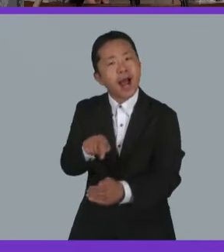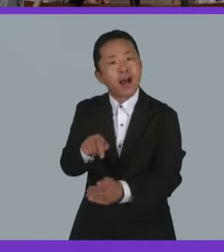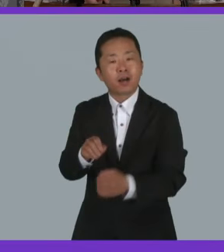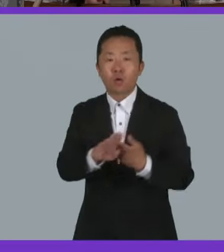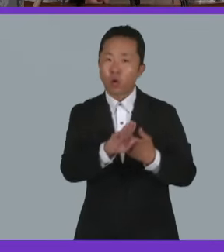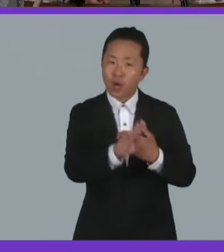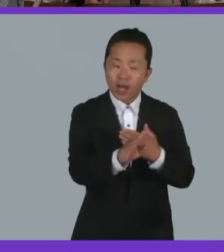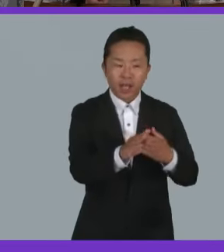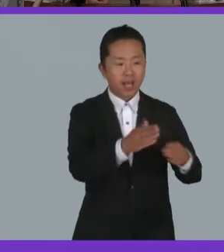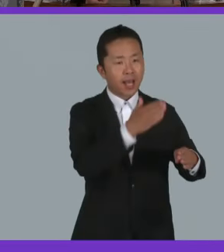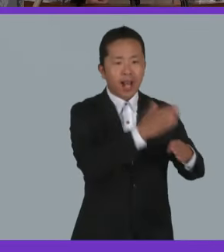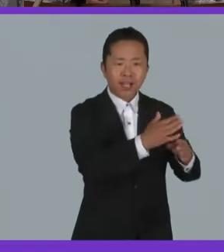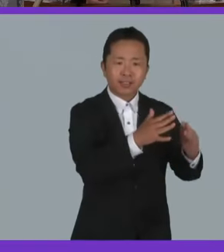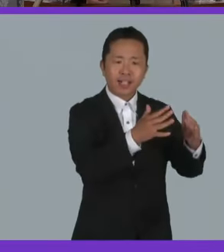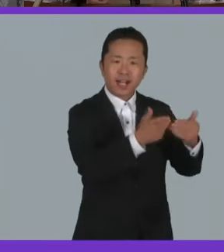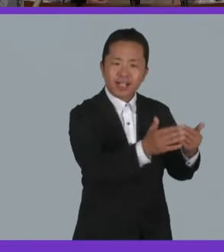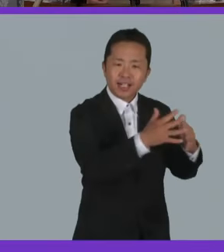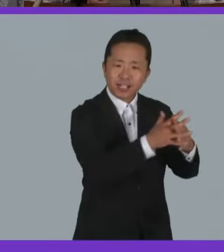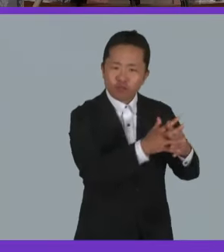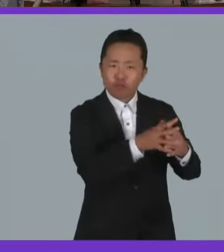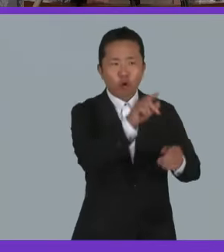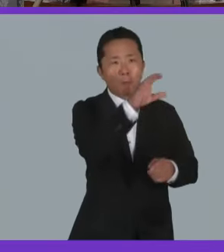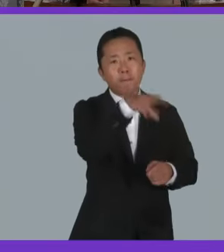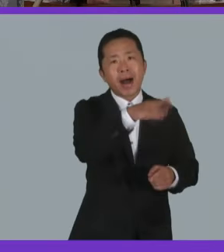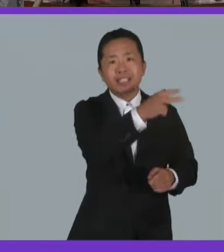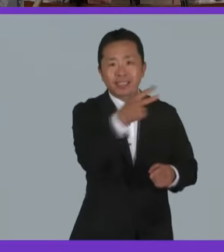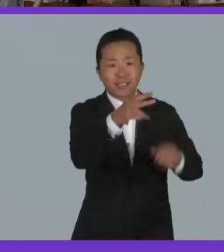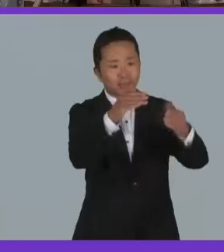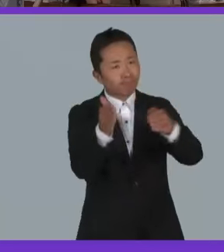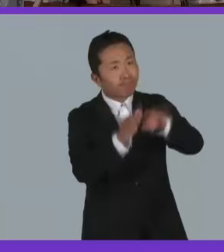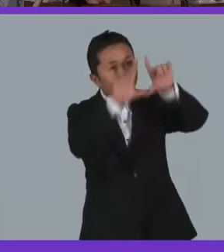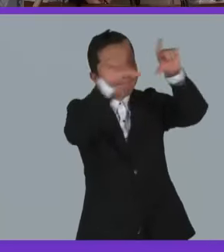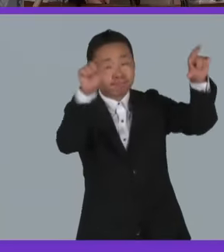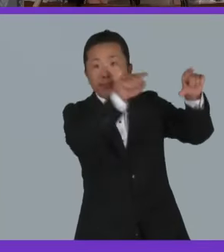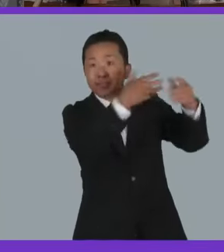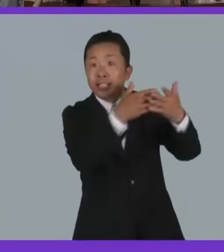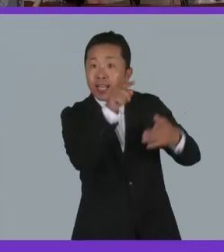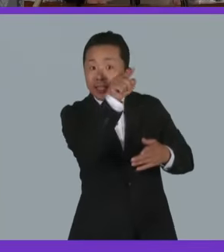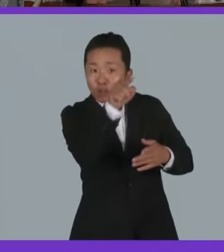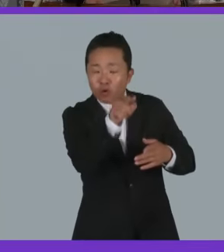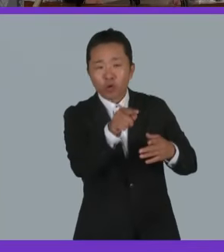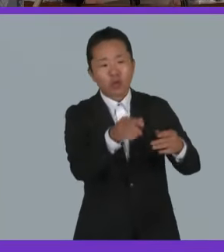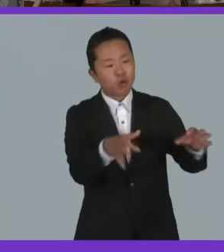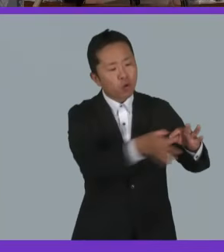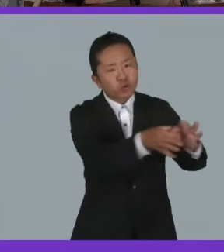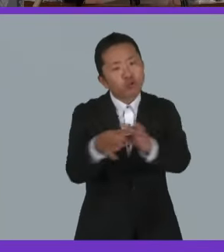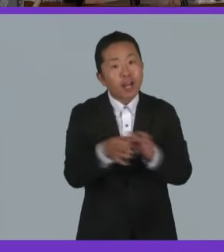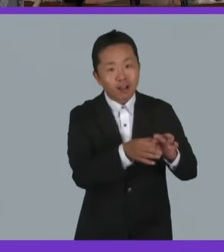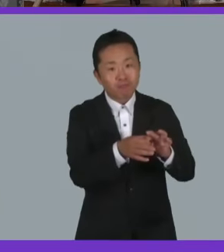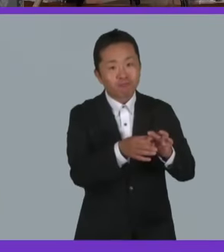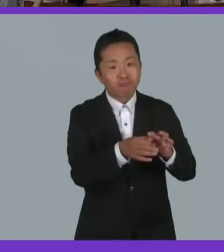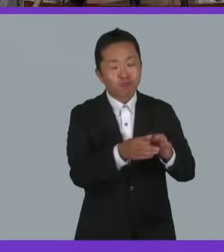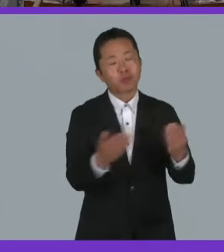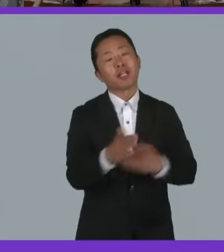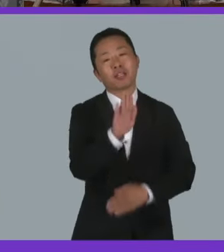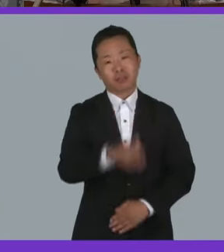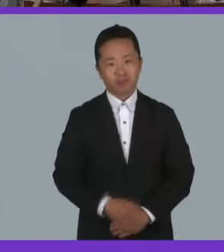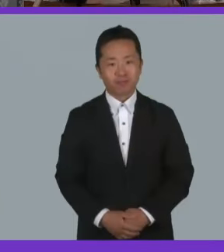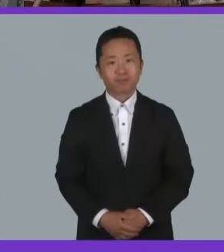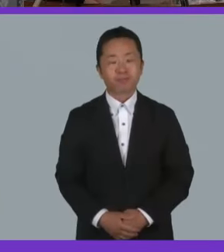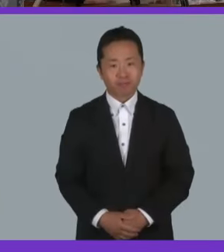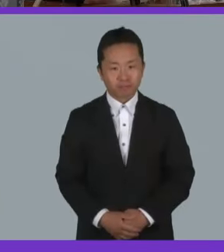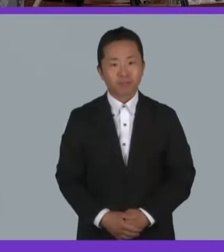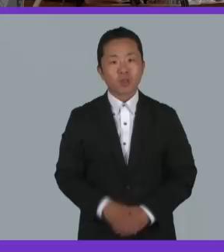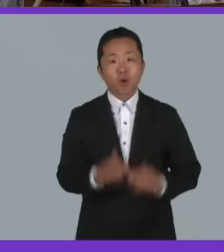通じる万字崩しのデザインの欄間など、桂宮家としてのつながりを感じさせるものになってございます。本丸御殿の